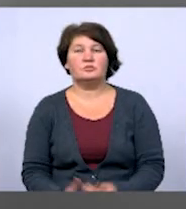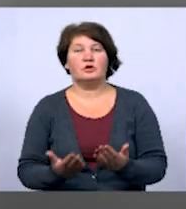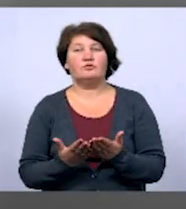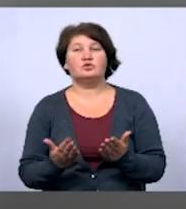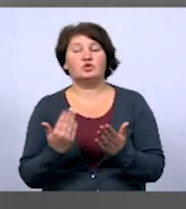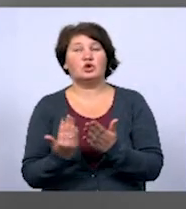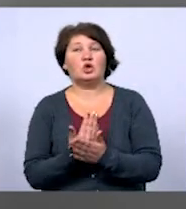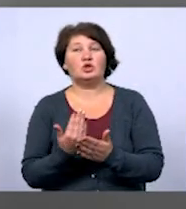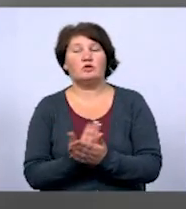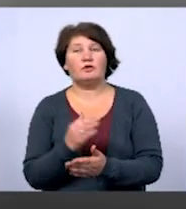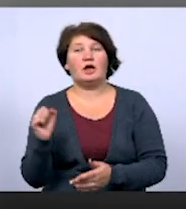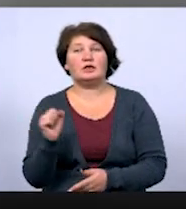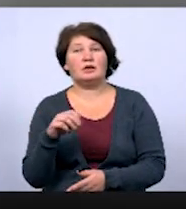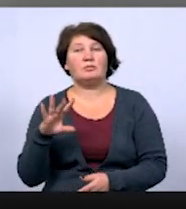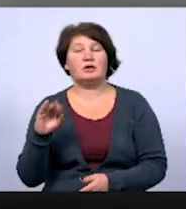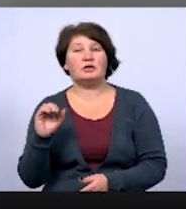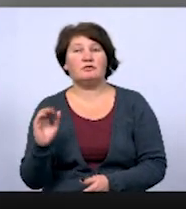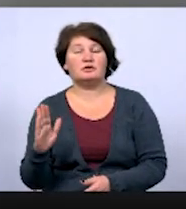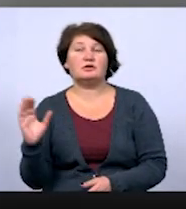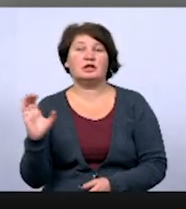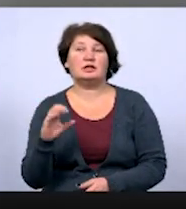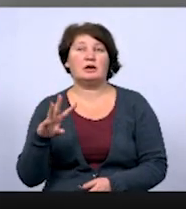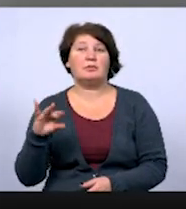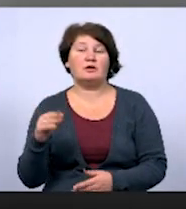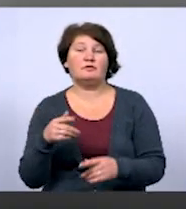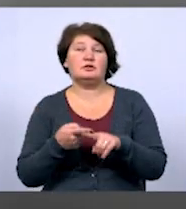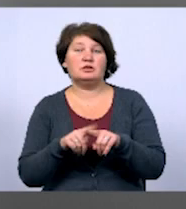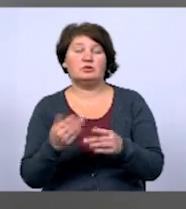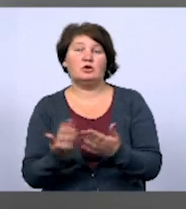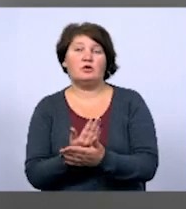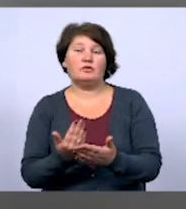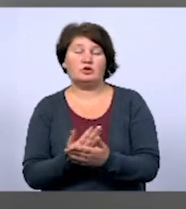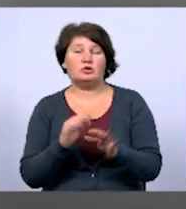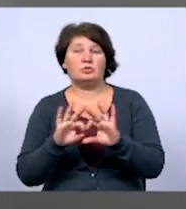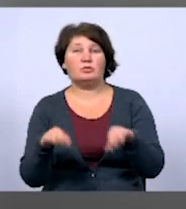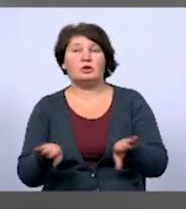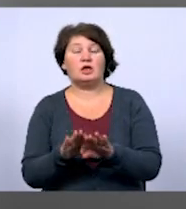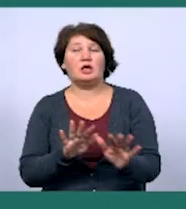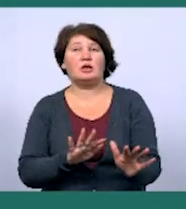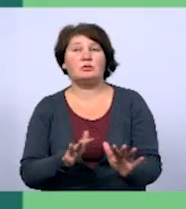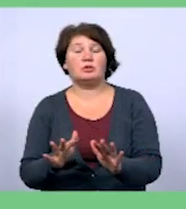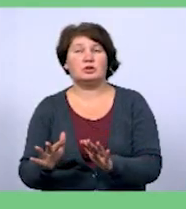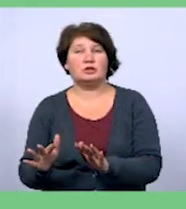Студії новин Андрій Паньків та Світлана Магас. Вітаємо вас і у цьому випуску розповімо вам про такі події.